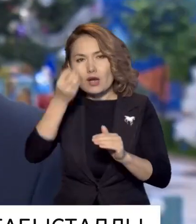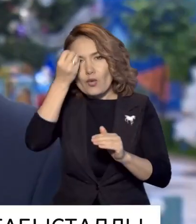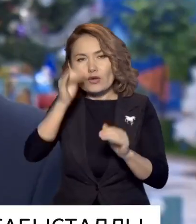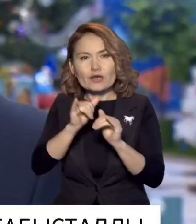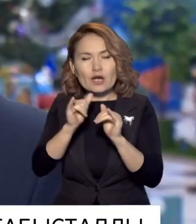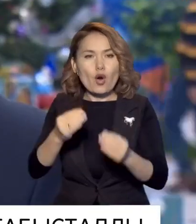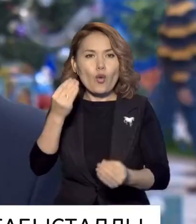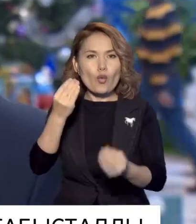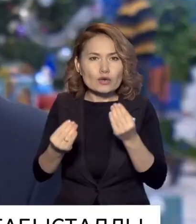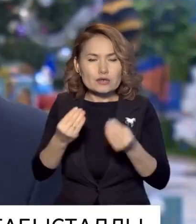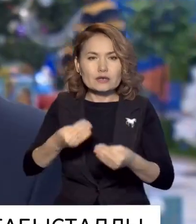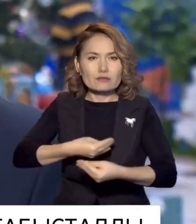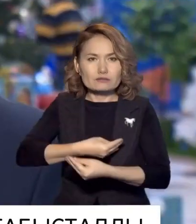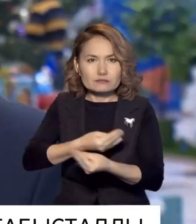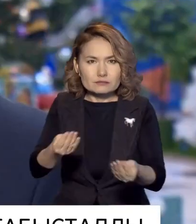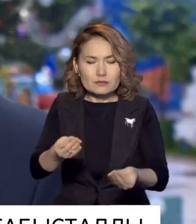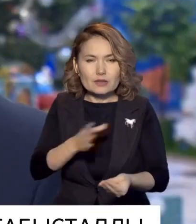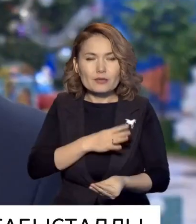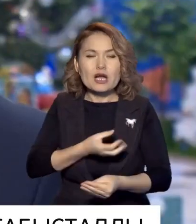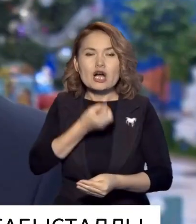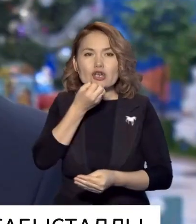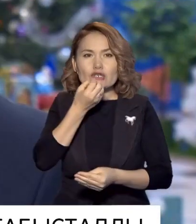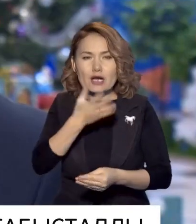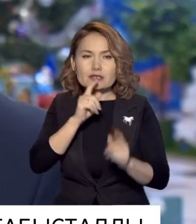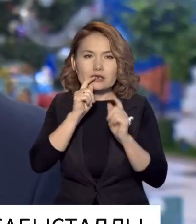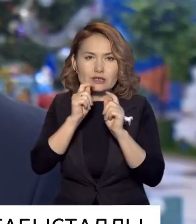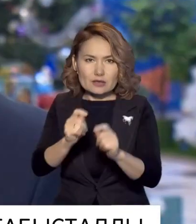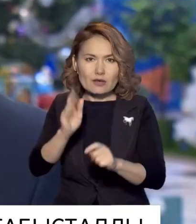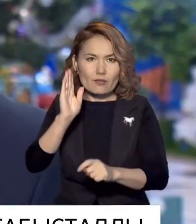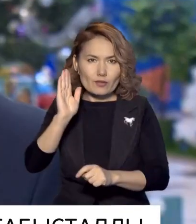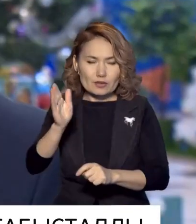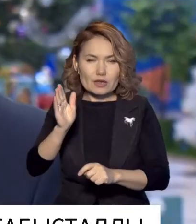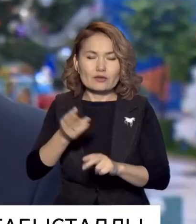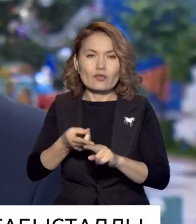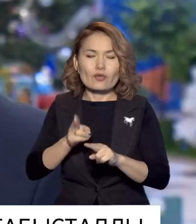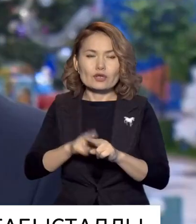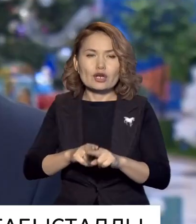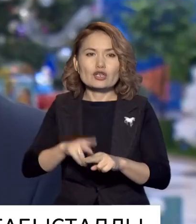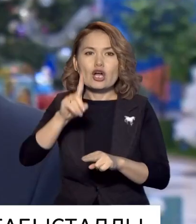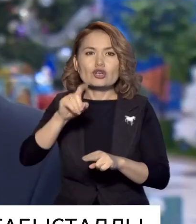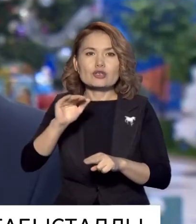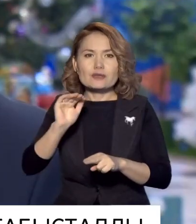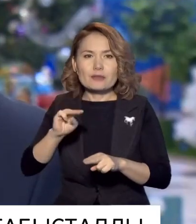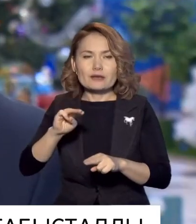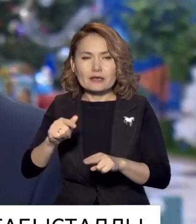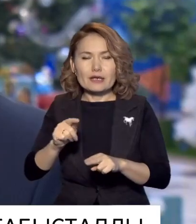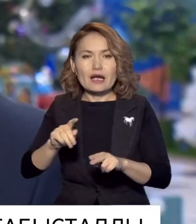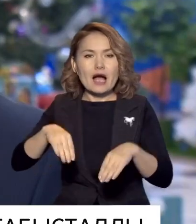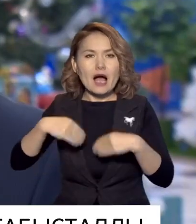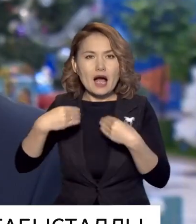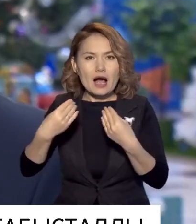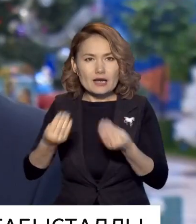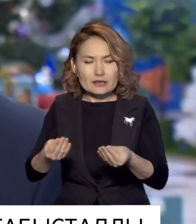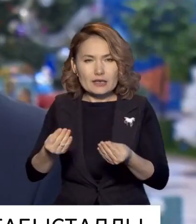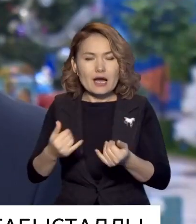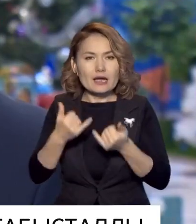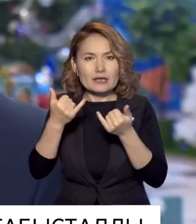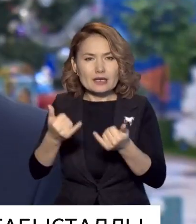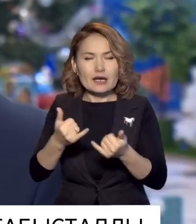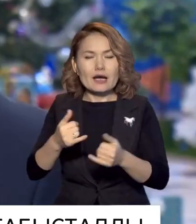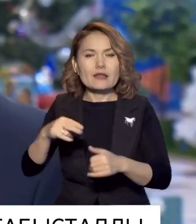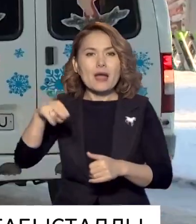ойындар және де ең жақсы сый болады деп ойлаймын. Ол 100 мың теңгеге арналған президенттің